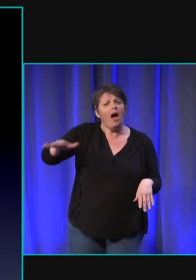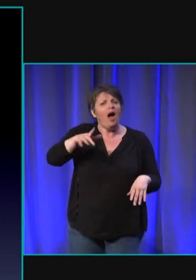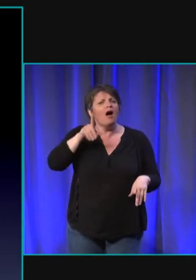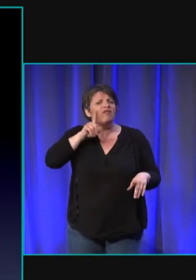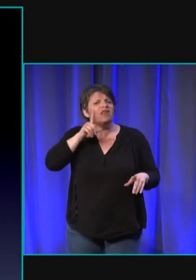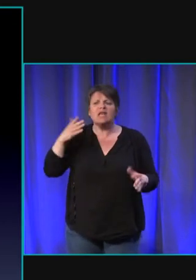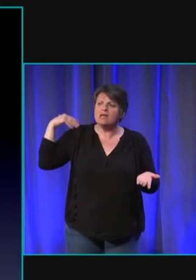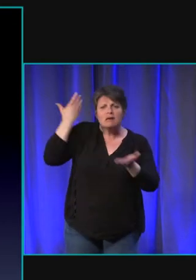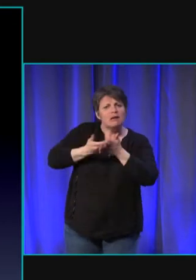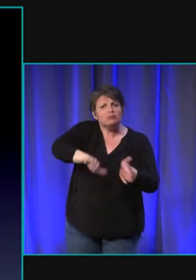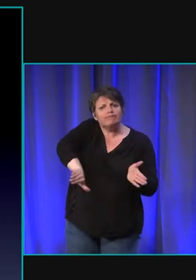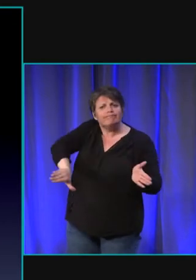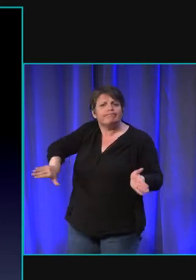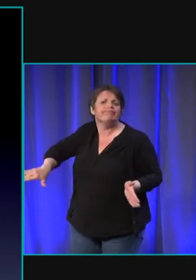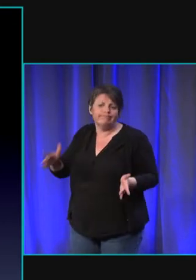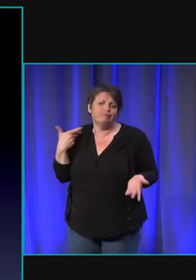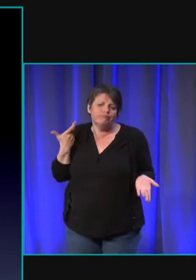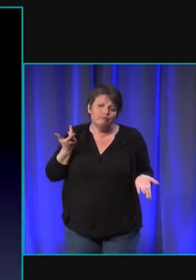côté jusqu'à présent.